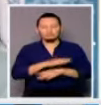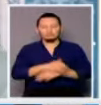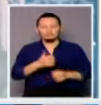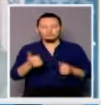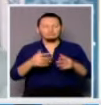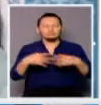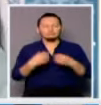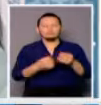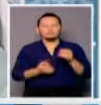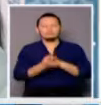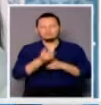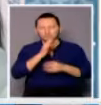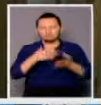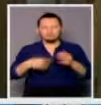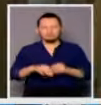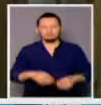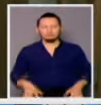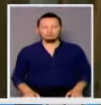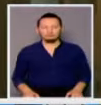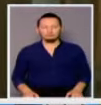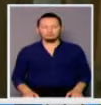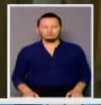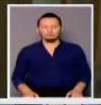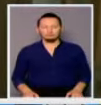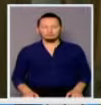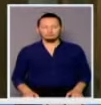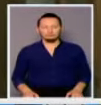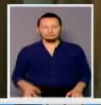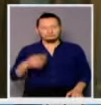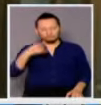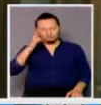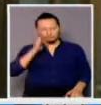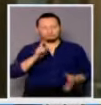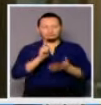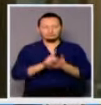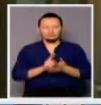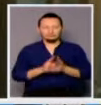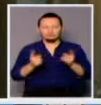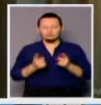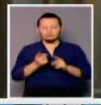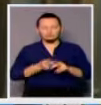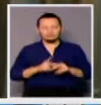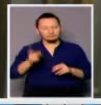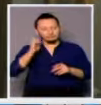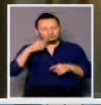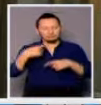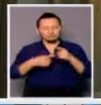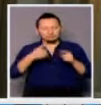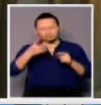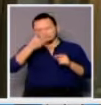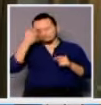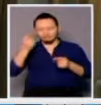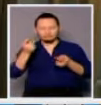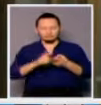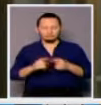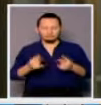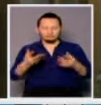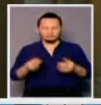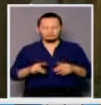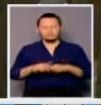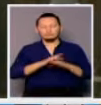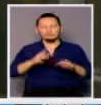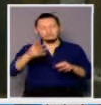шыққан қыздар деп айтқым келеді. Қазақтың салт-дәстүрлерін ұмытып батырған ырым жырымдарды барлығын қазіргі жастар